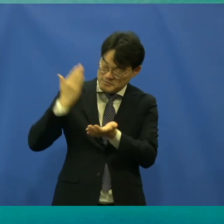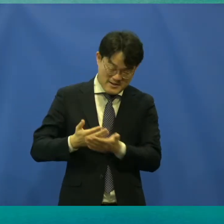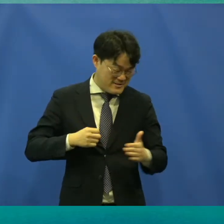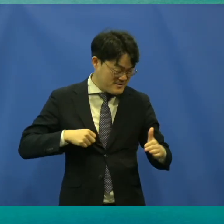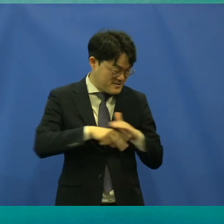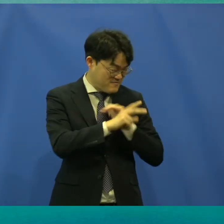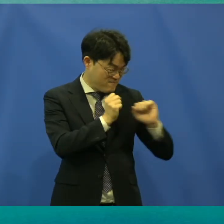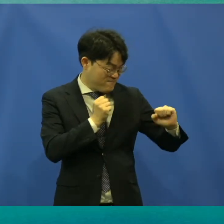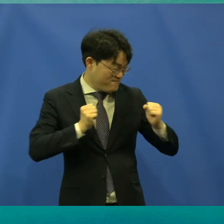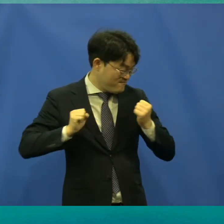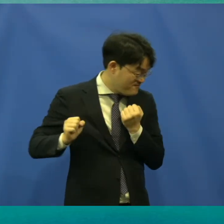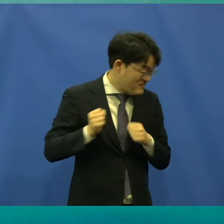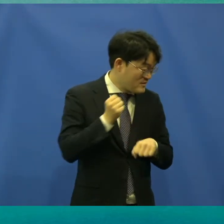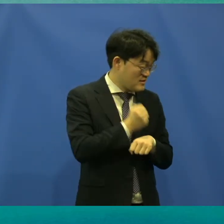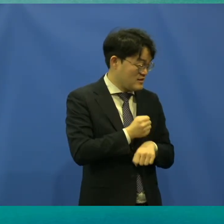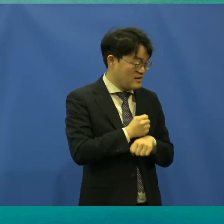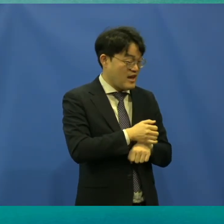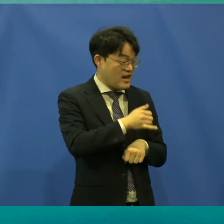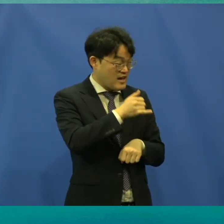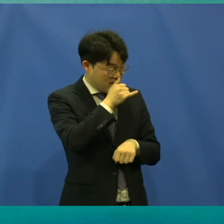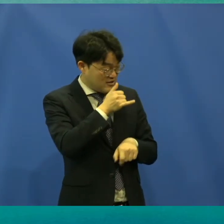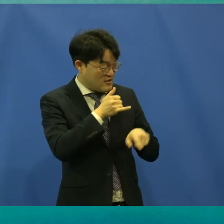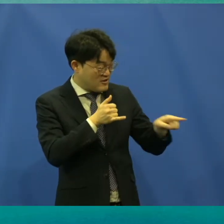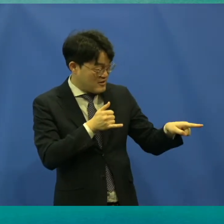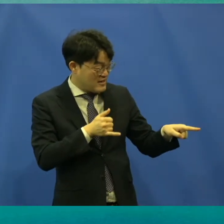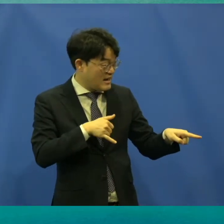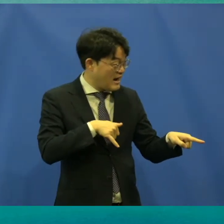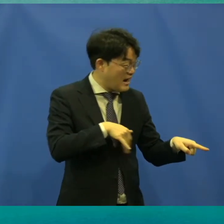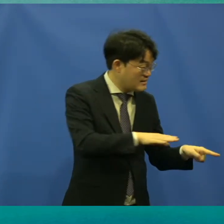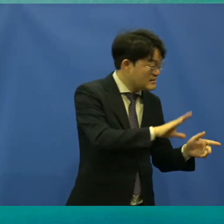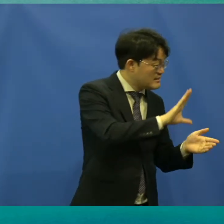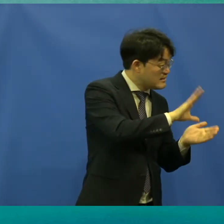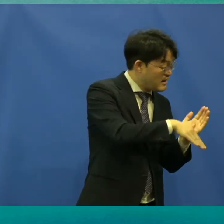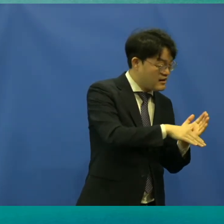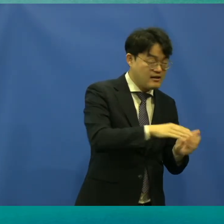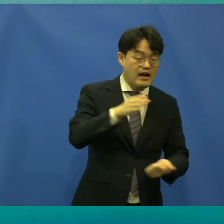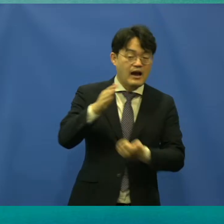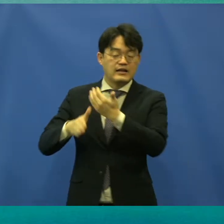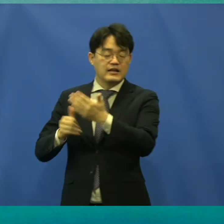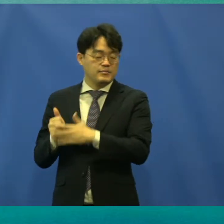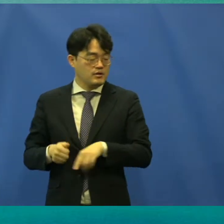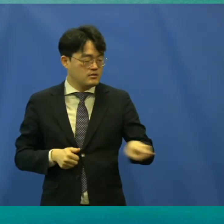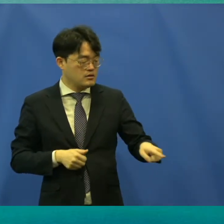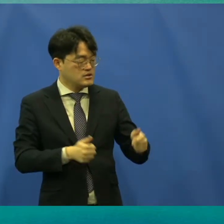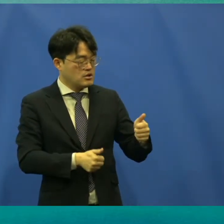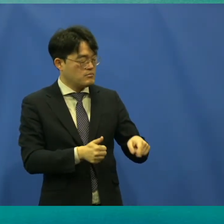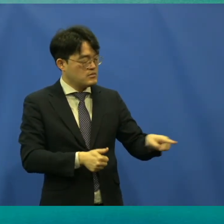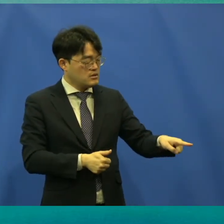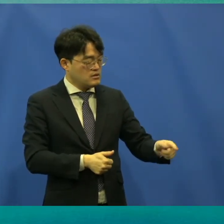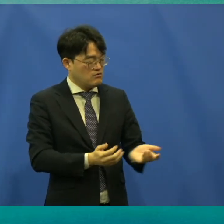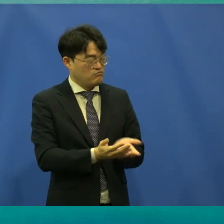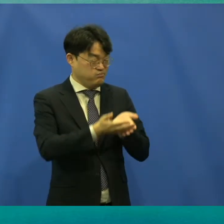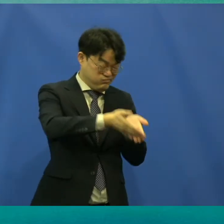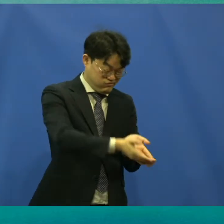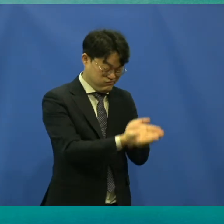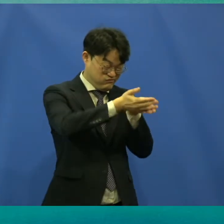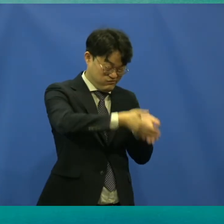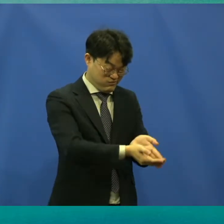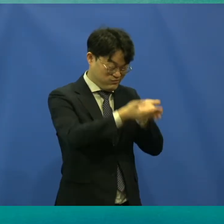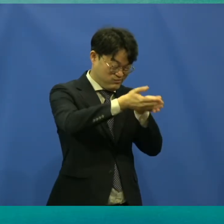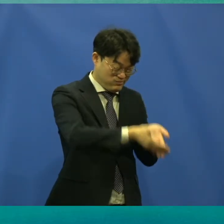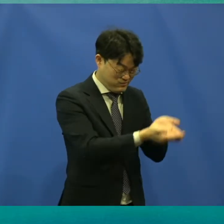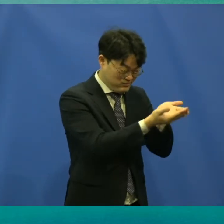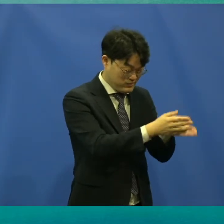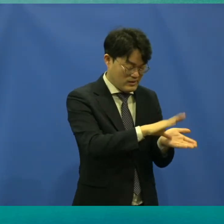마침내 요나가 자신의 잘못을 인정하고 바다에 자신의 몸을 던져질 때 그 죽음의 길을